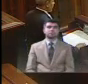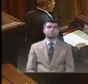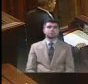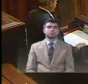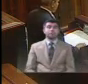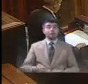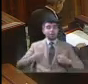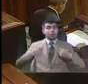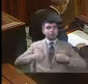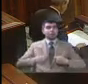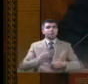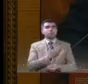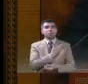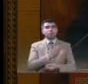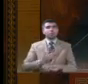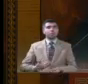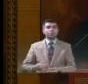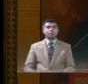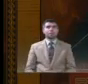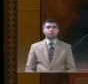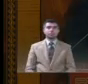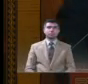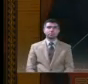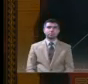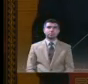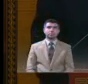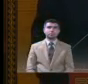سيد رئيس الحكومة الموقر،